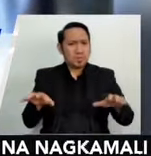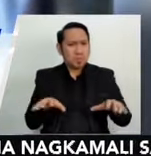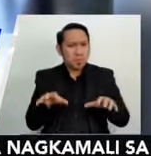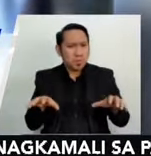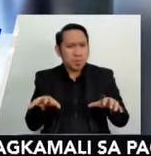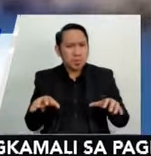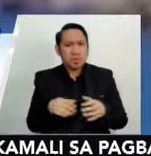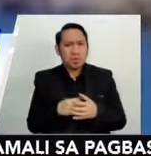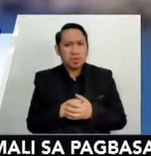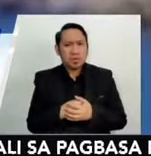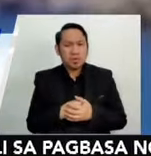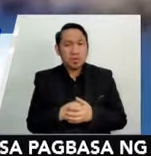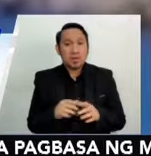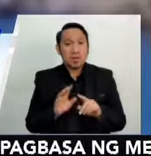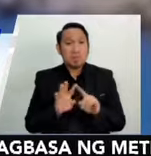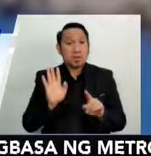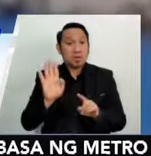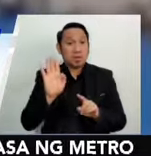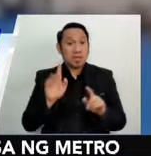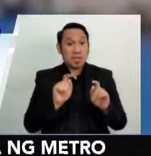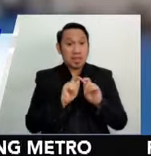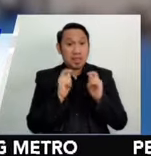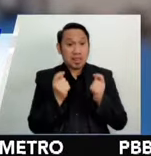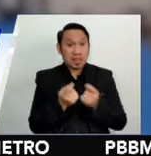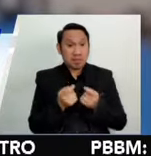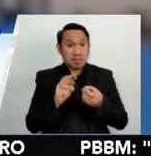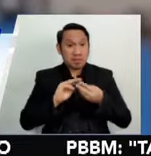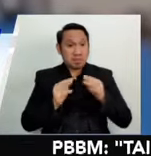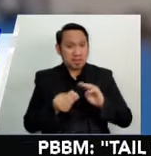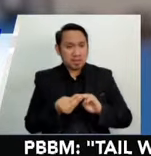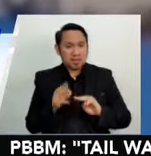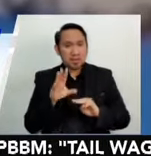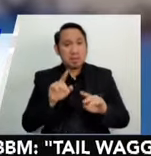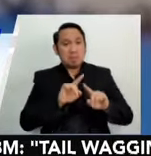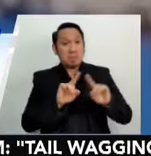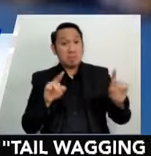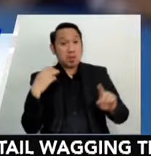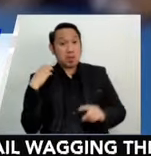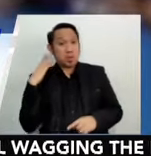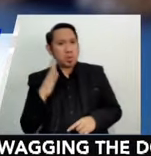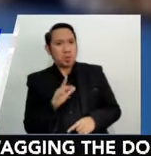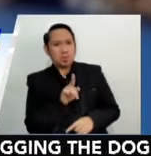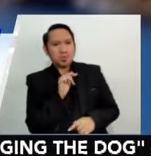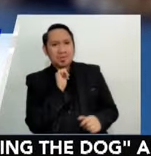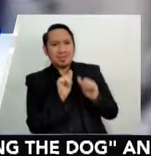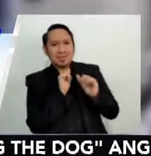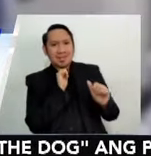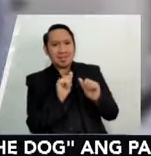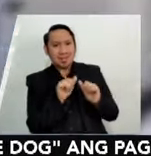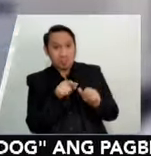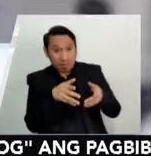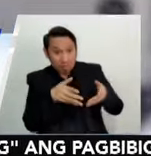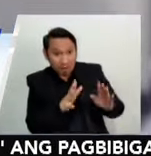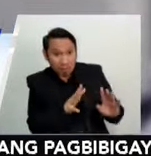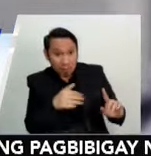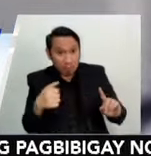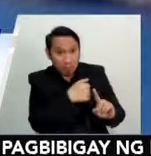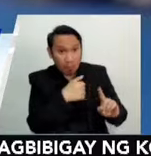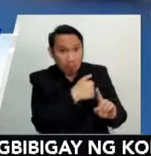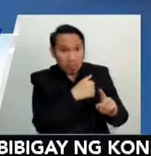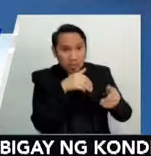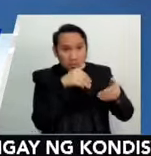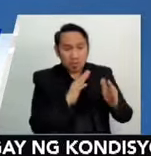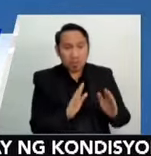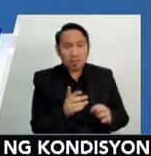iginagiginit ng kanyang teammates at nauna itinanggi ng coach ang mga alegasyon na sadya niyang pinabugbog ang estudyante. Ayon naman sa ina ng Yellow